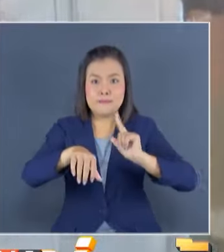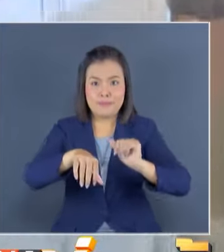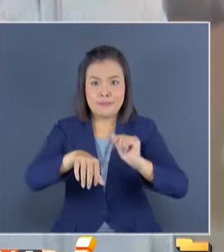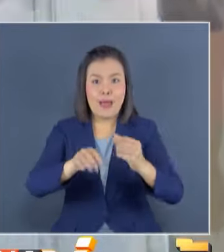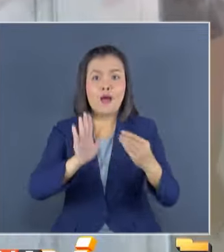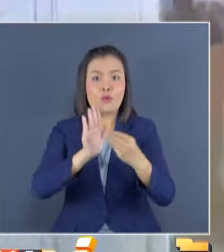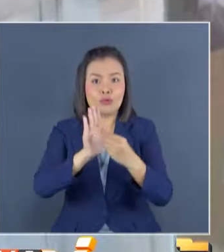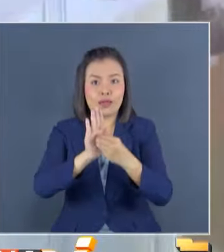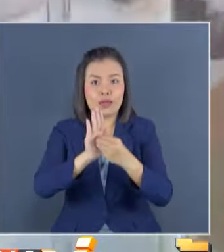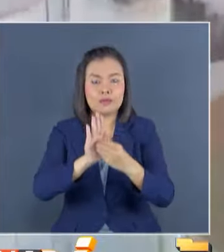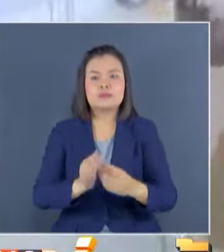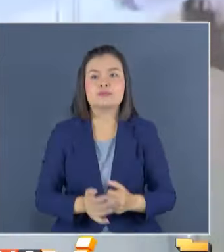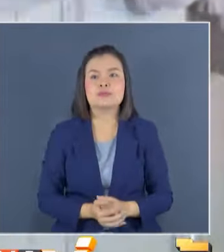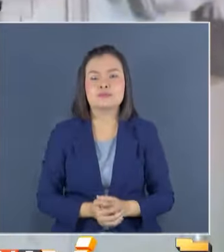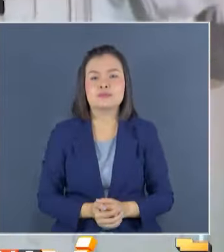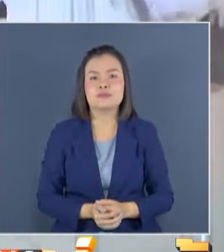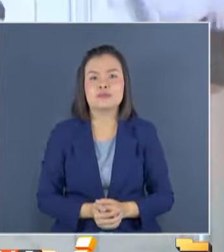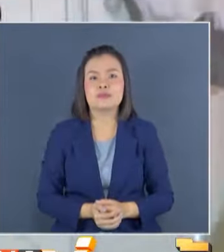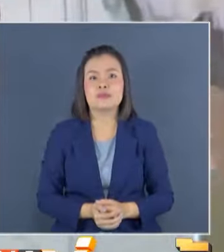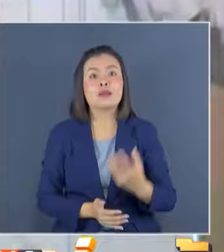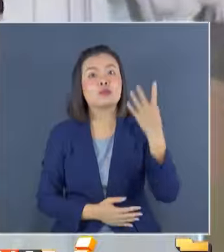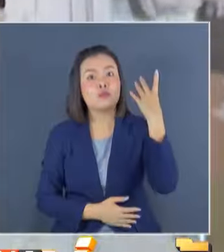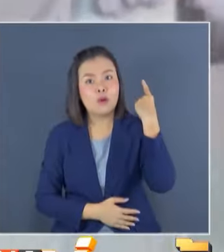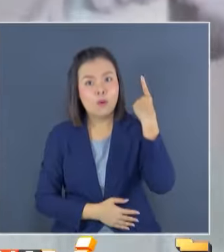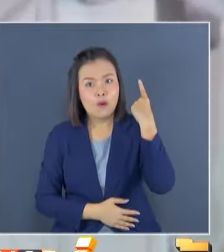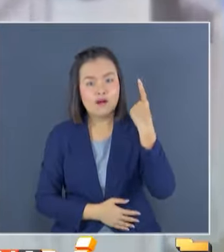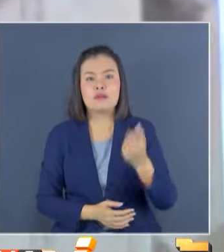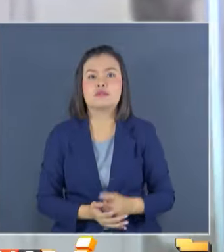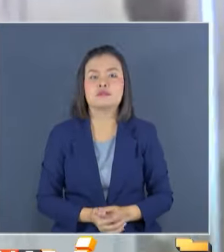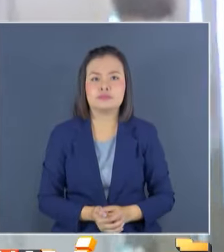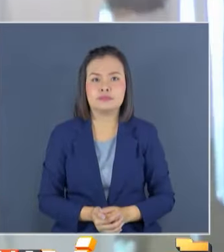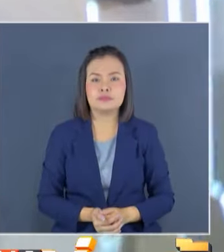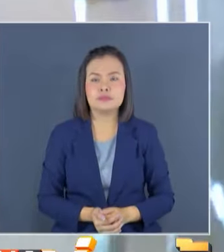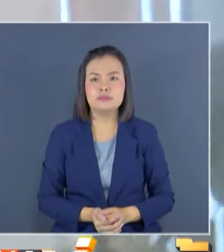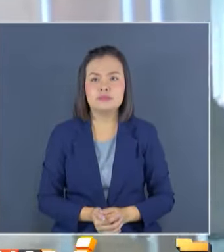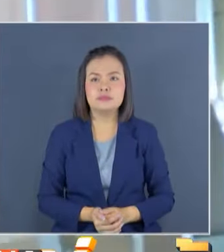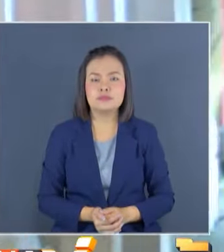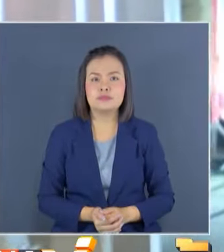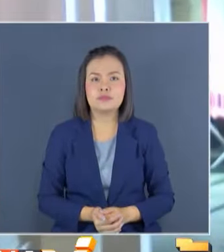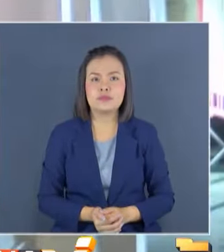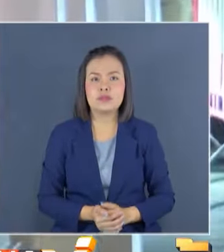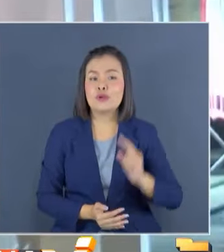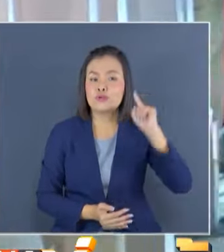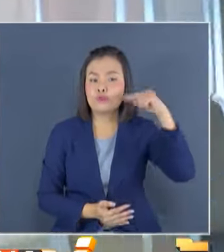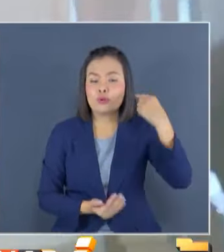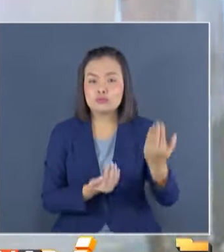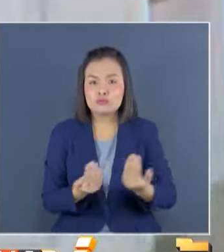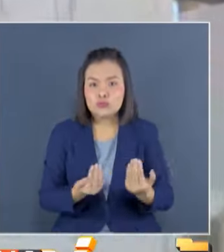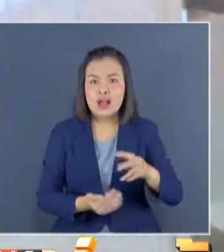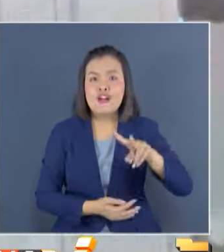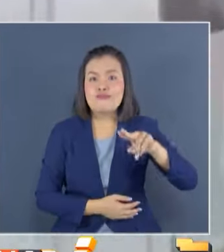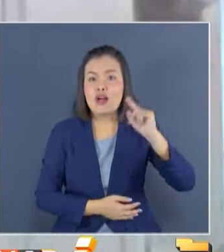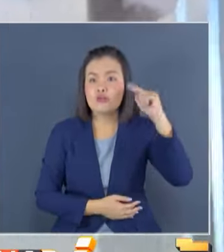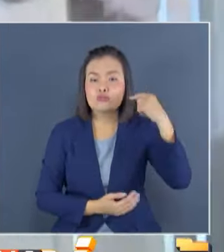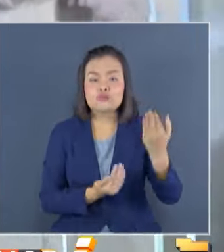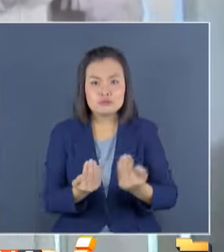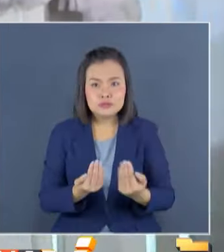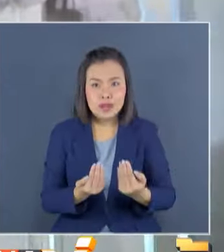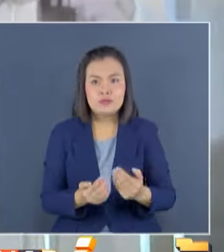มฮะบรรยากาศที่ศาลหลักเมืองเมื่อวานนี้นะครับแล้วก็รวมทั้งลูกสาวก็ไปลูกเขยก็ไปอย่างที่บ